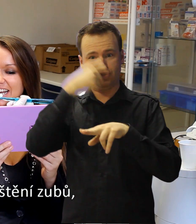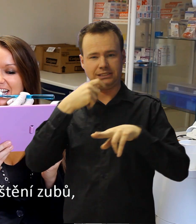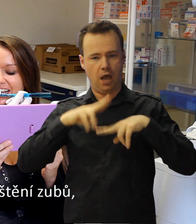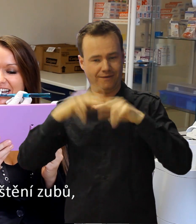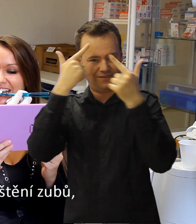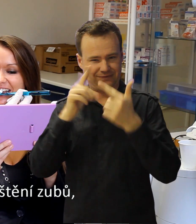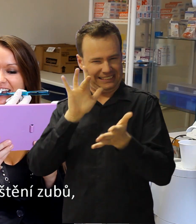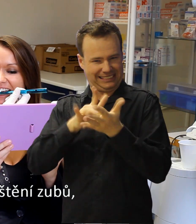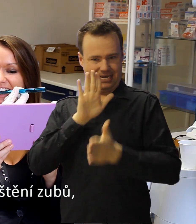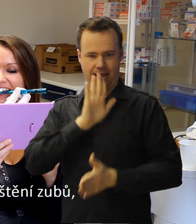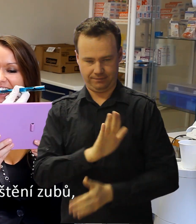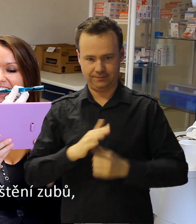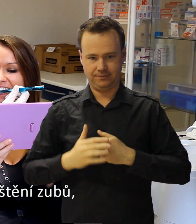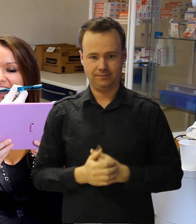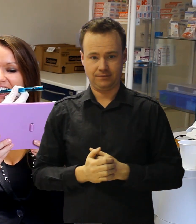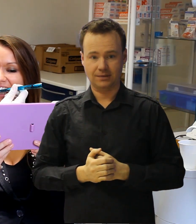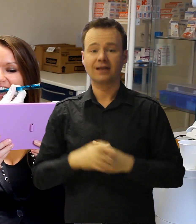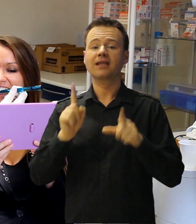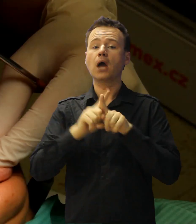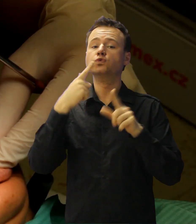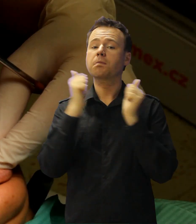instruktáž čištění zubů,